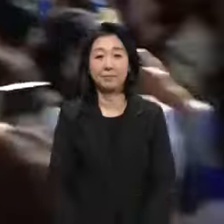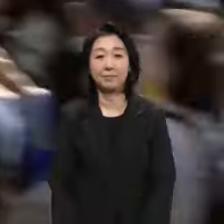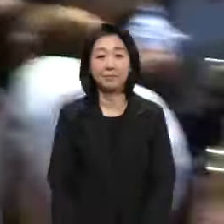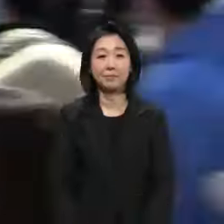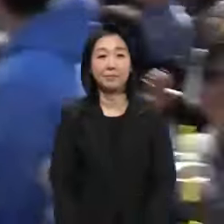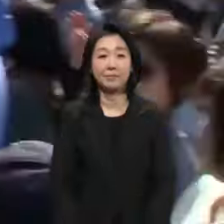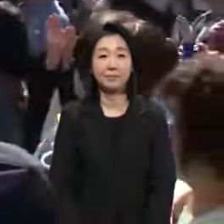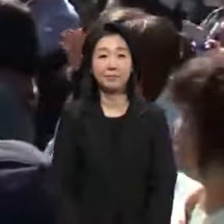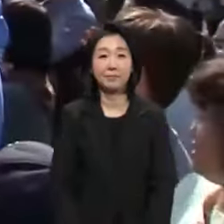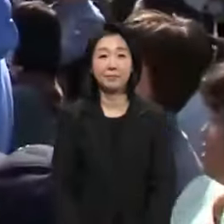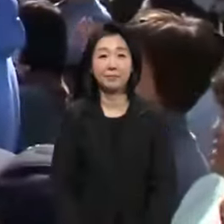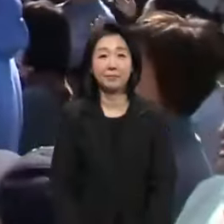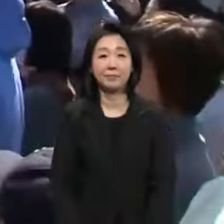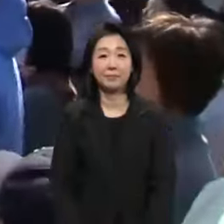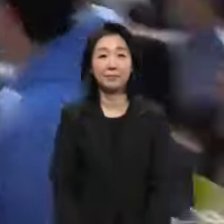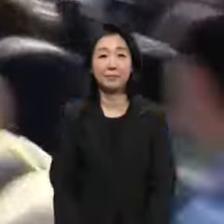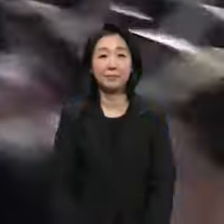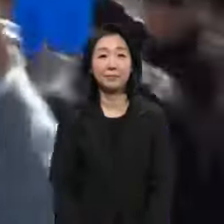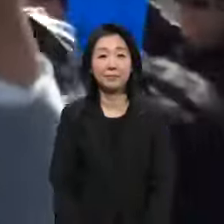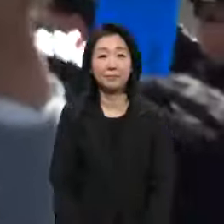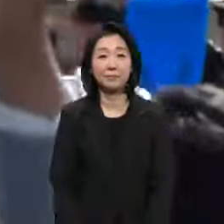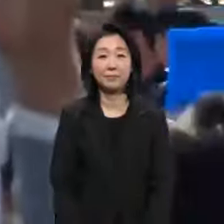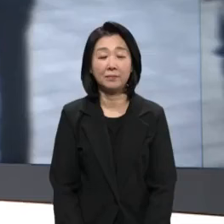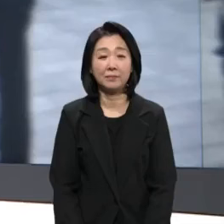JTBC 박유미입니다.